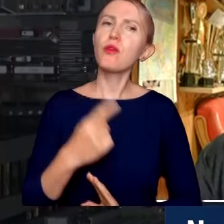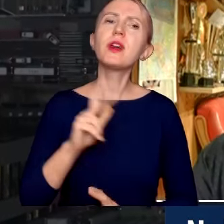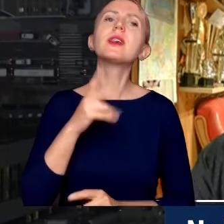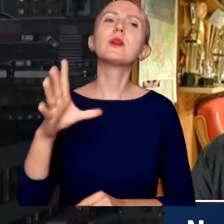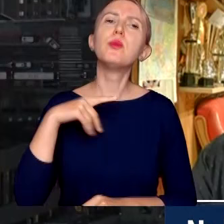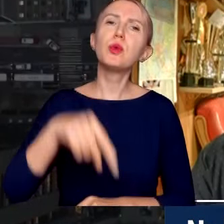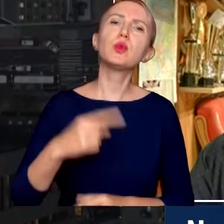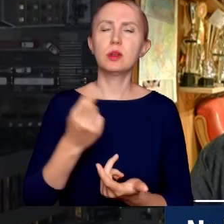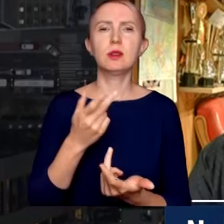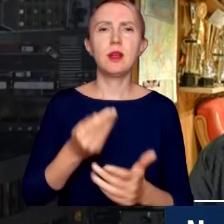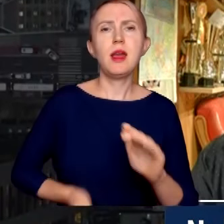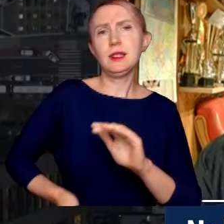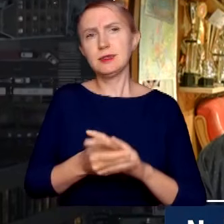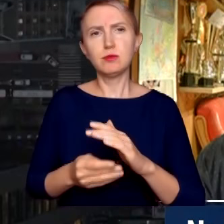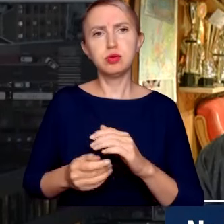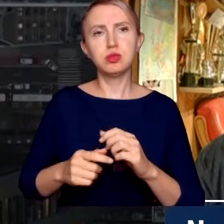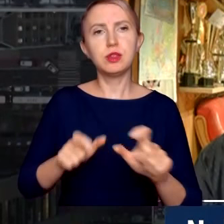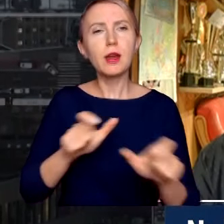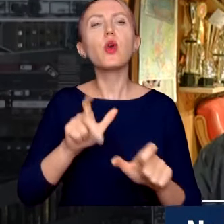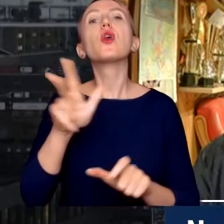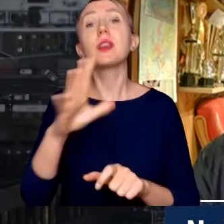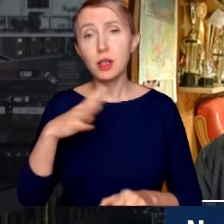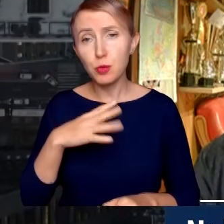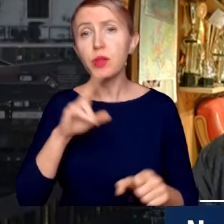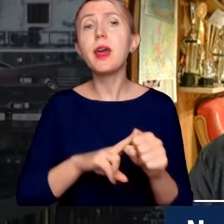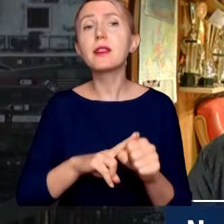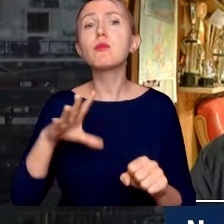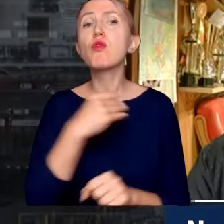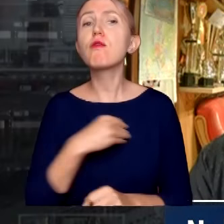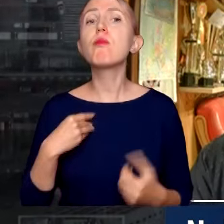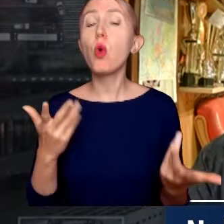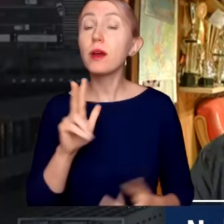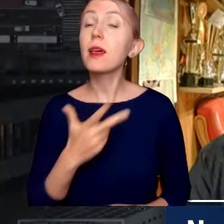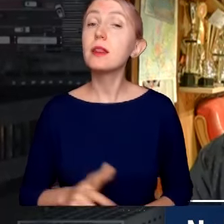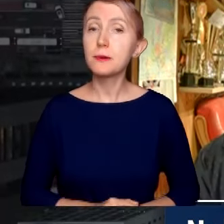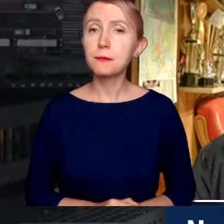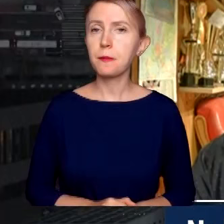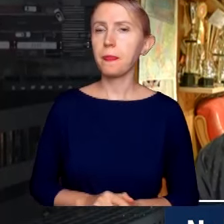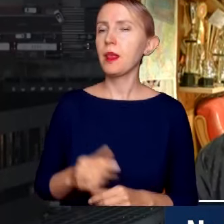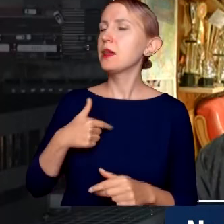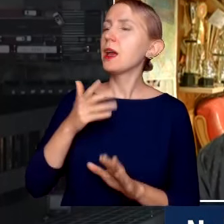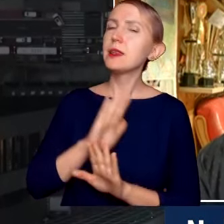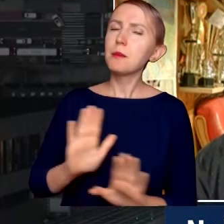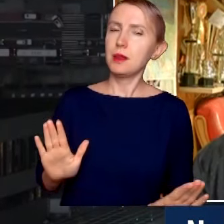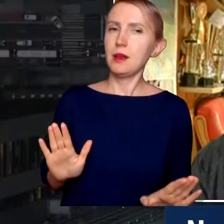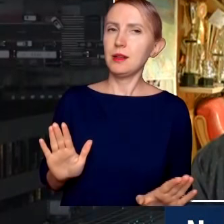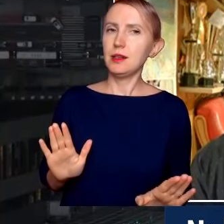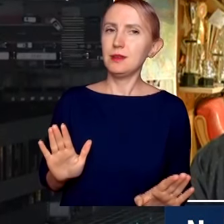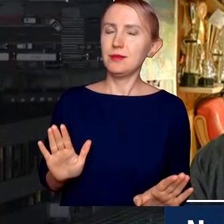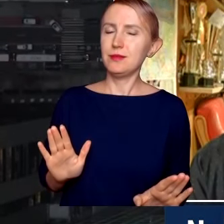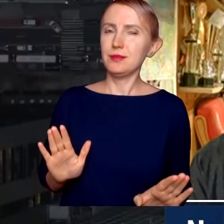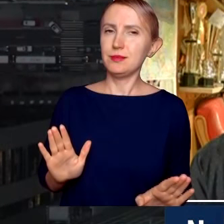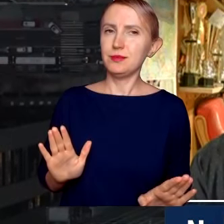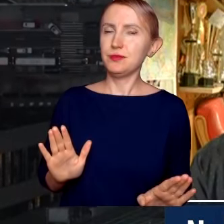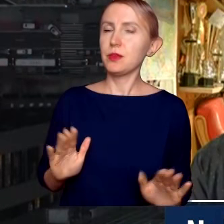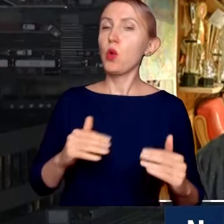jakiś zamach terrorystyczny. Niech mi pani wymieni taką datę, kiedy w Polsce był zamach terrorystyczny. Ja nie będę nawet stawianie równości